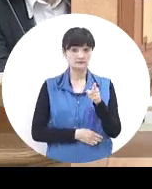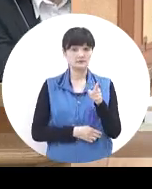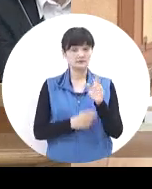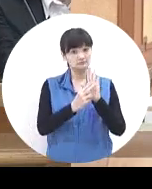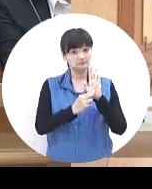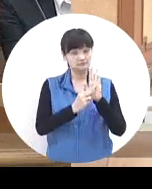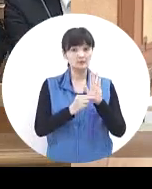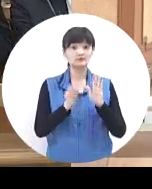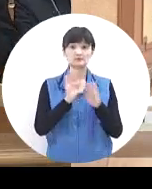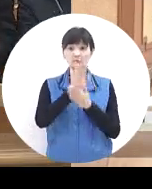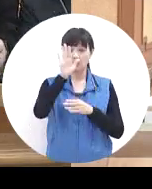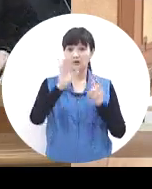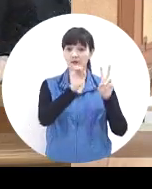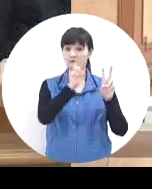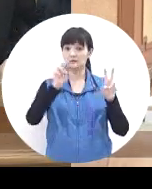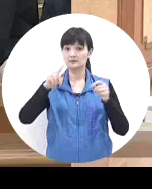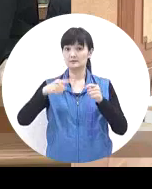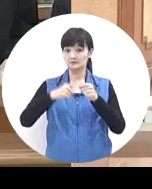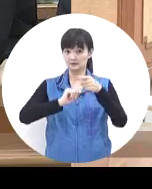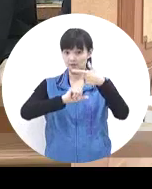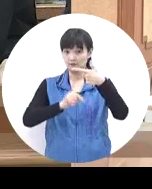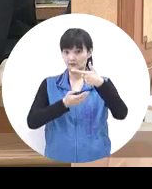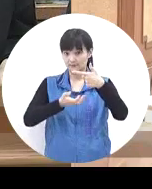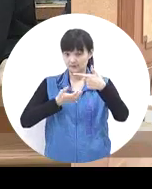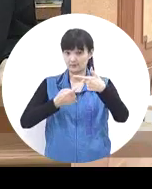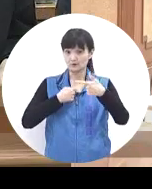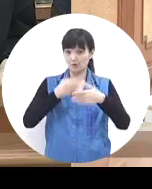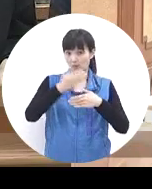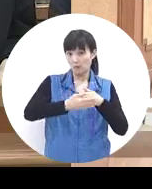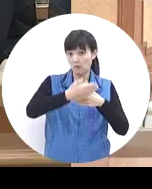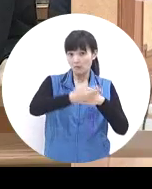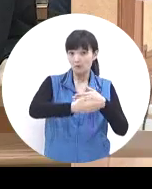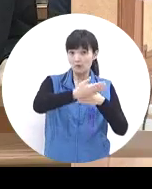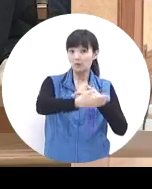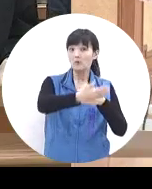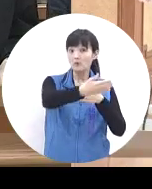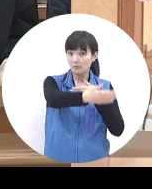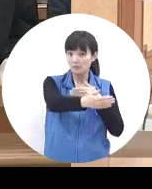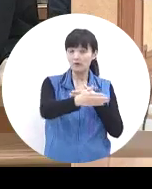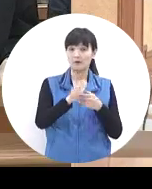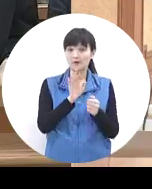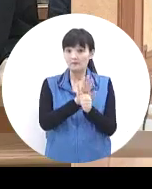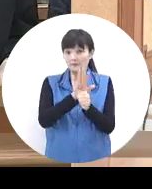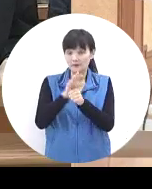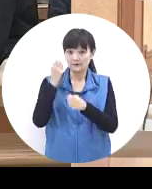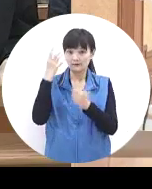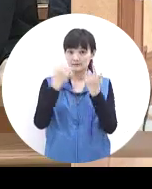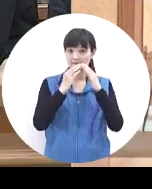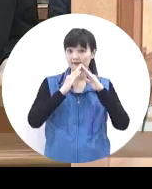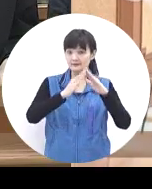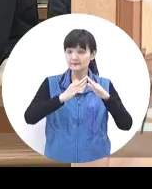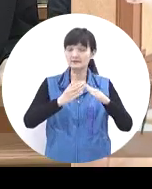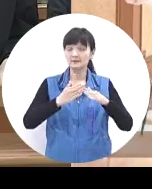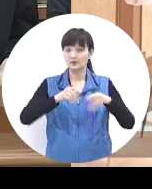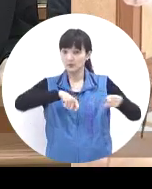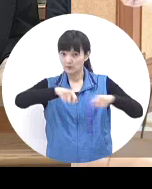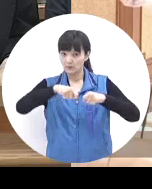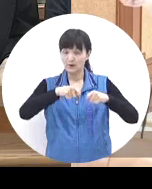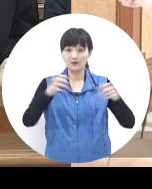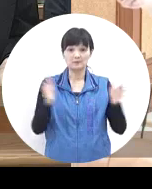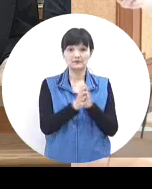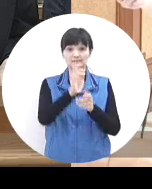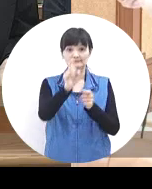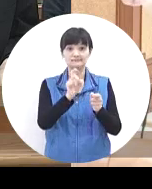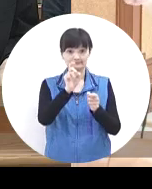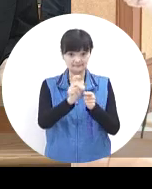在2020年6月之前，一步一步为这个新北友好市规划出10年的愿景。在这个之后，您